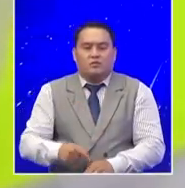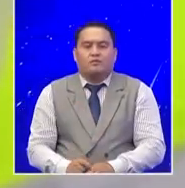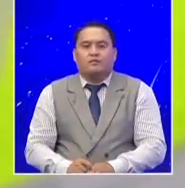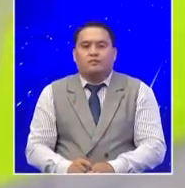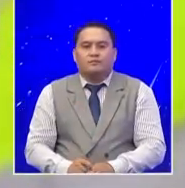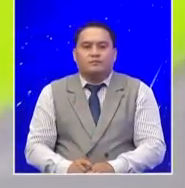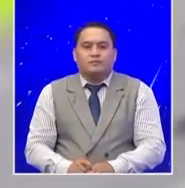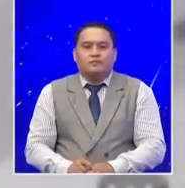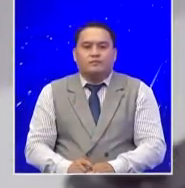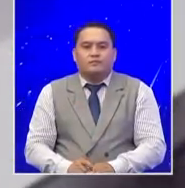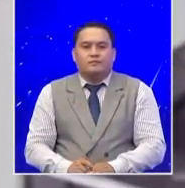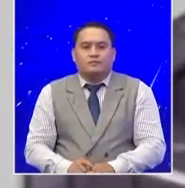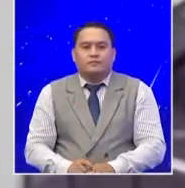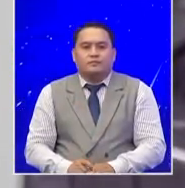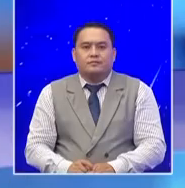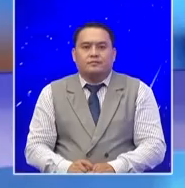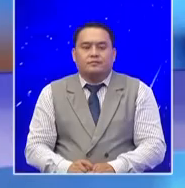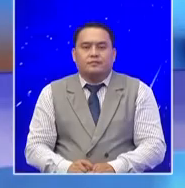долларов.